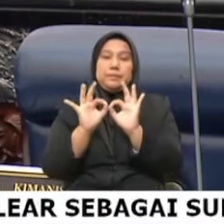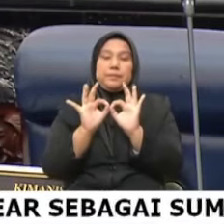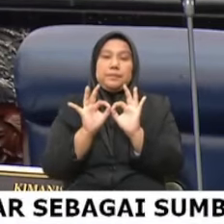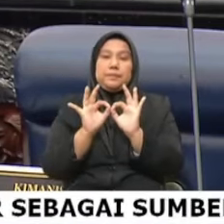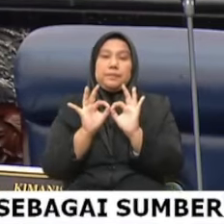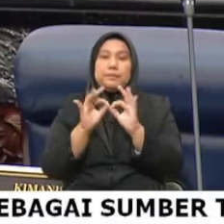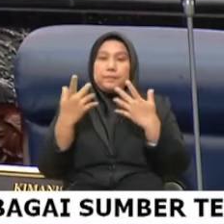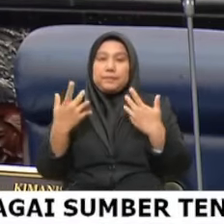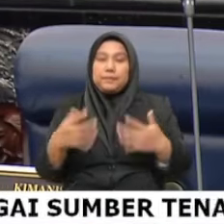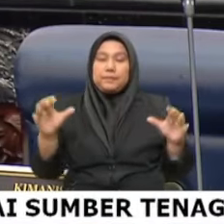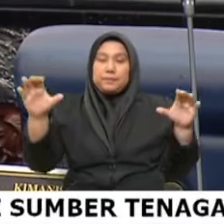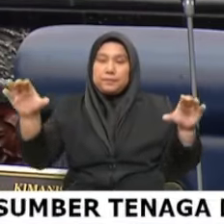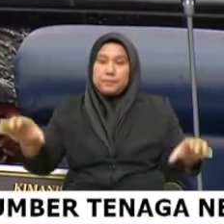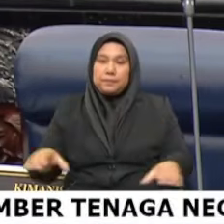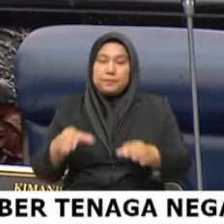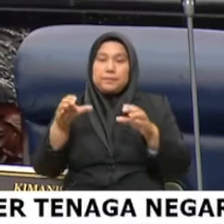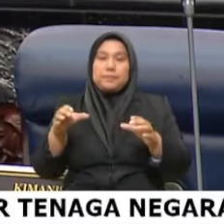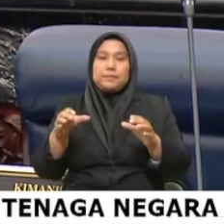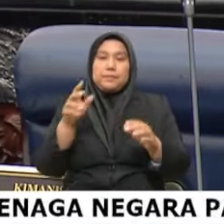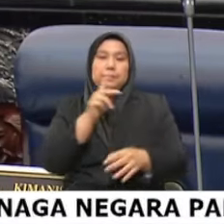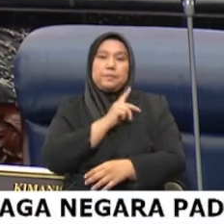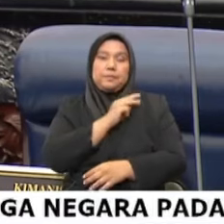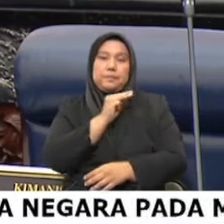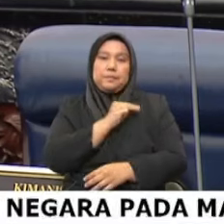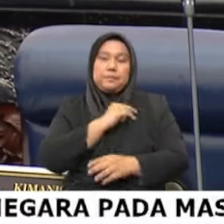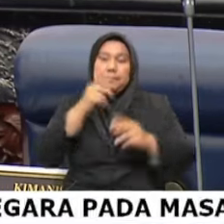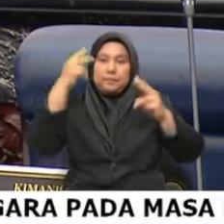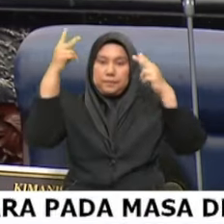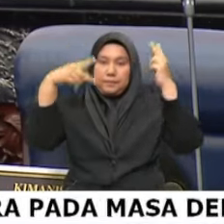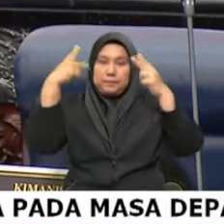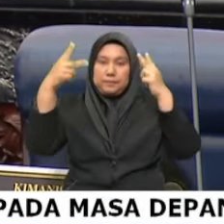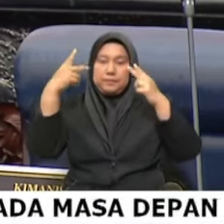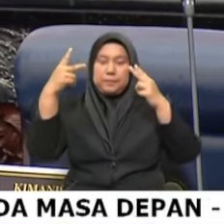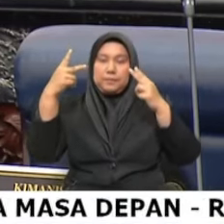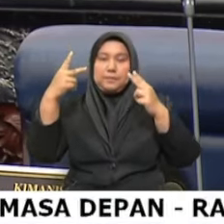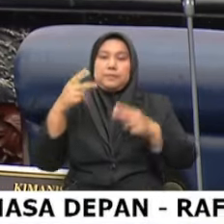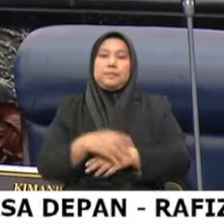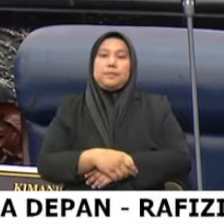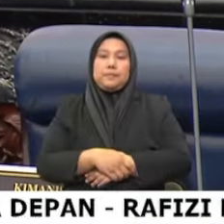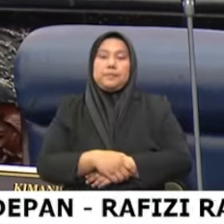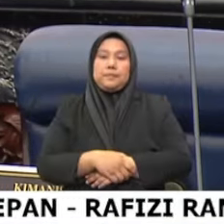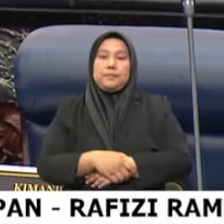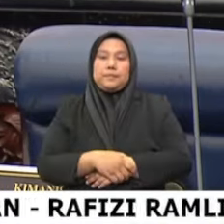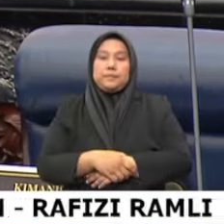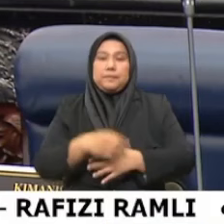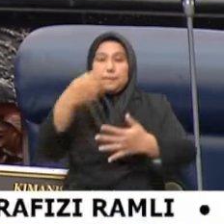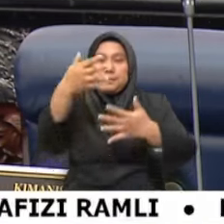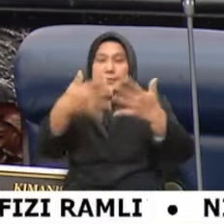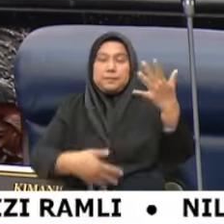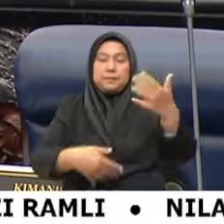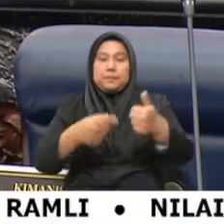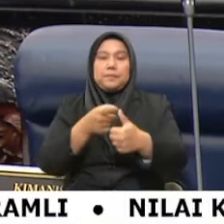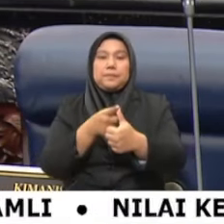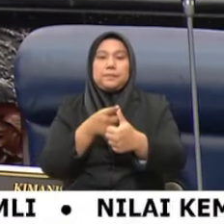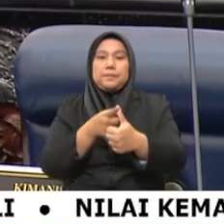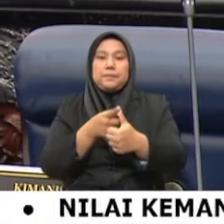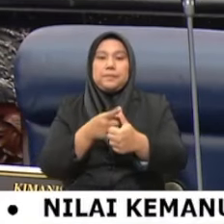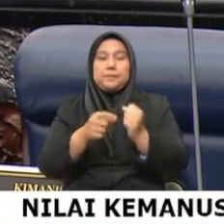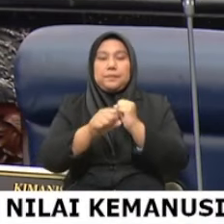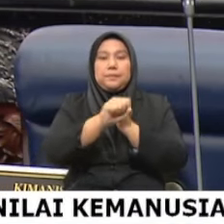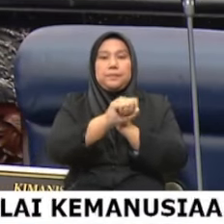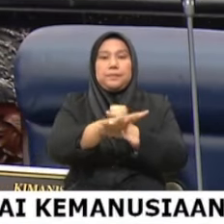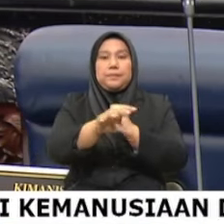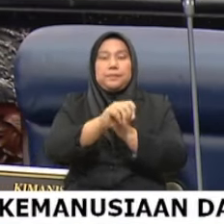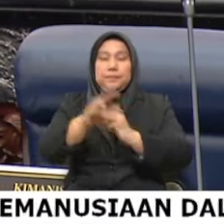telah dirangka oleh Kementerian Pelancongan, Seni dan Budaya adalah seperti berikut. Pertama,